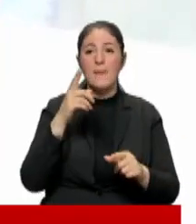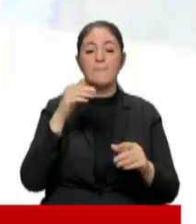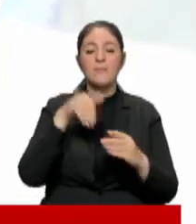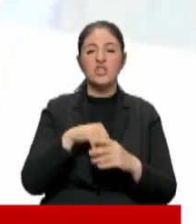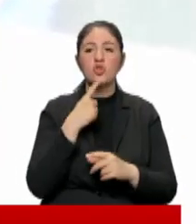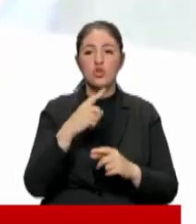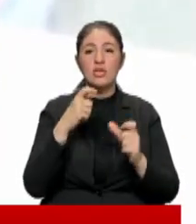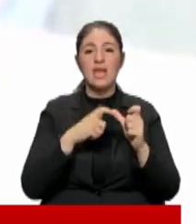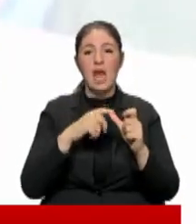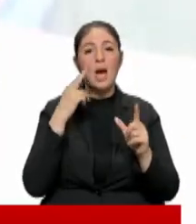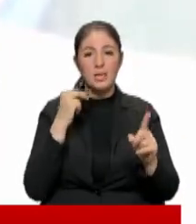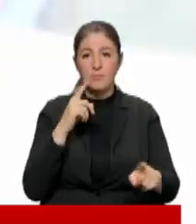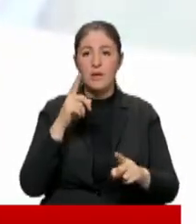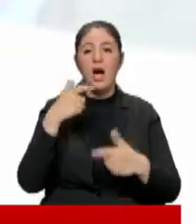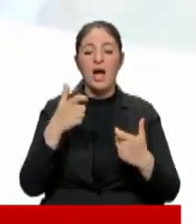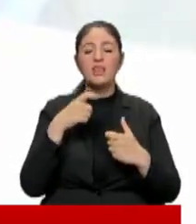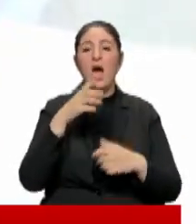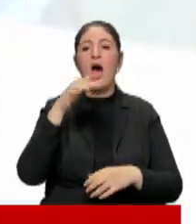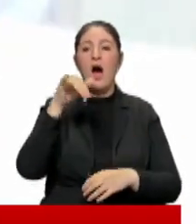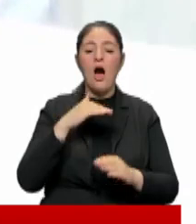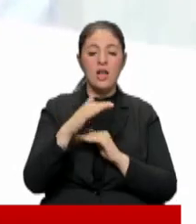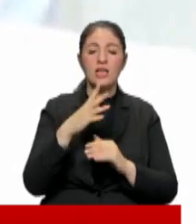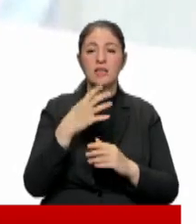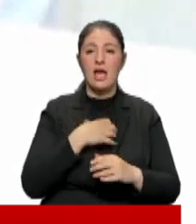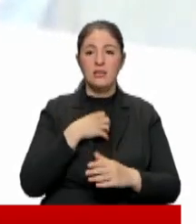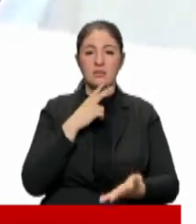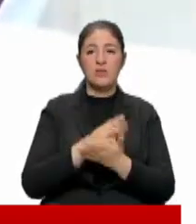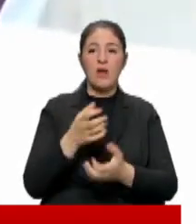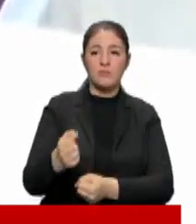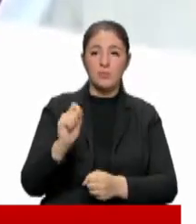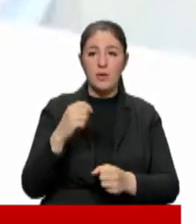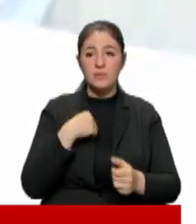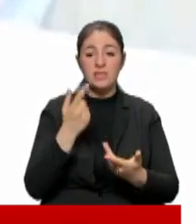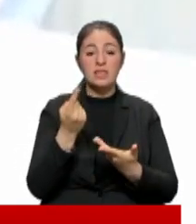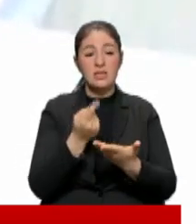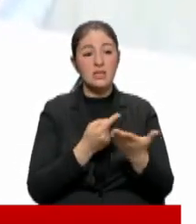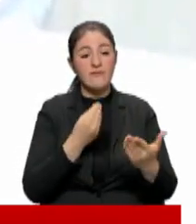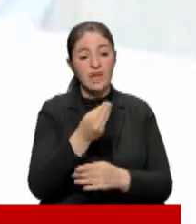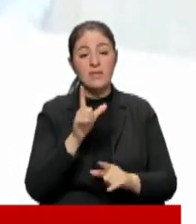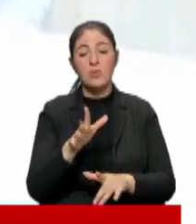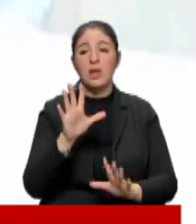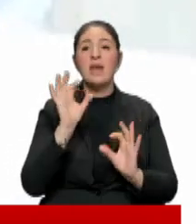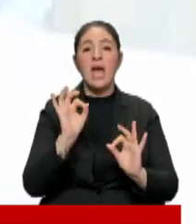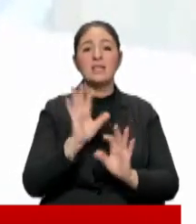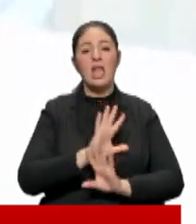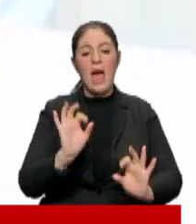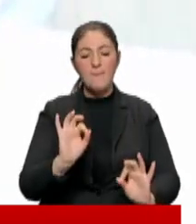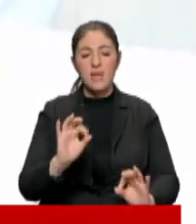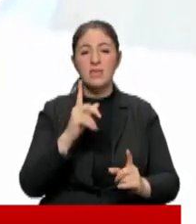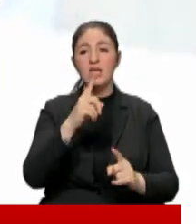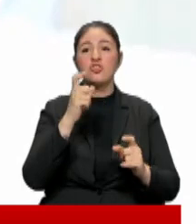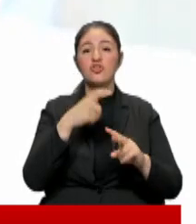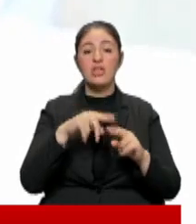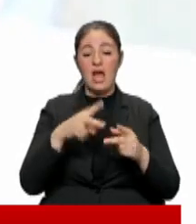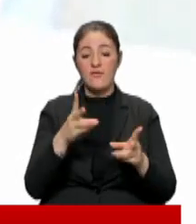Kadıgil, Hatay halkının iradesi esir tutuluyor dedi. Yargıtay'a dilekçe vermemize gerek olmadan re'sen Can'ın tahliye edilmesi